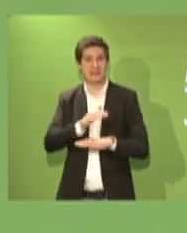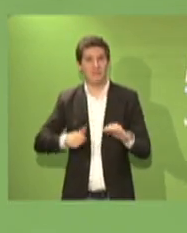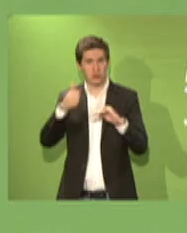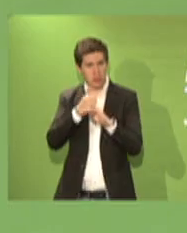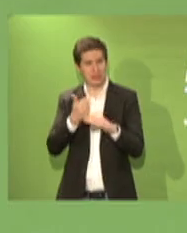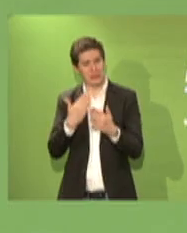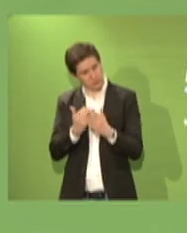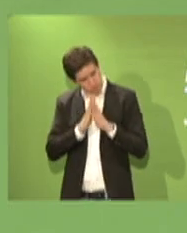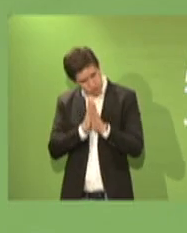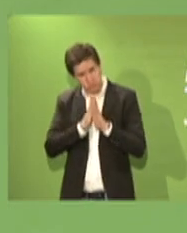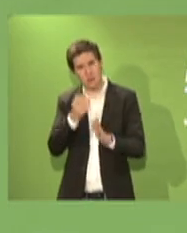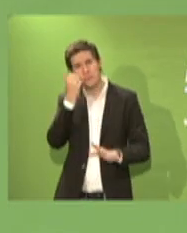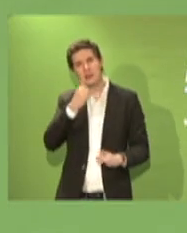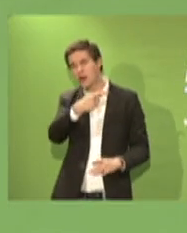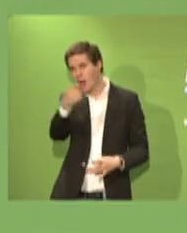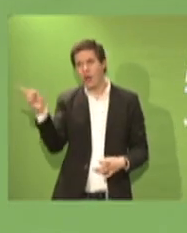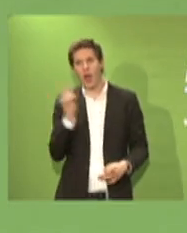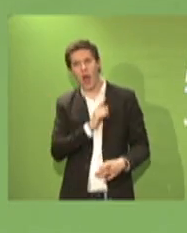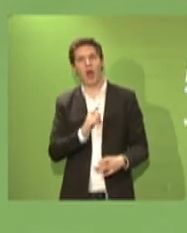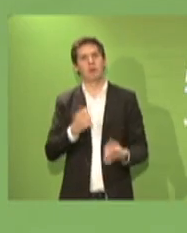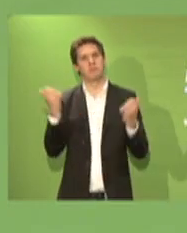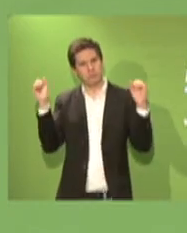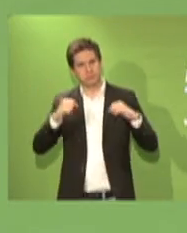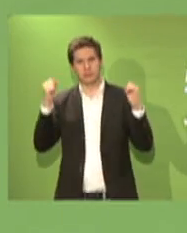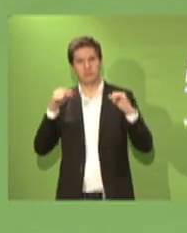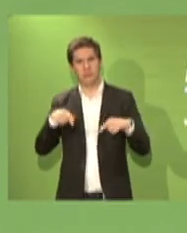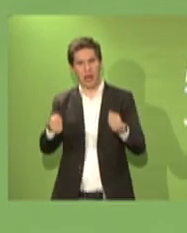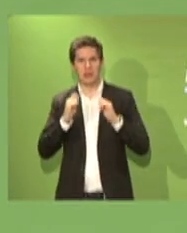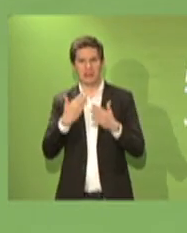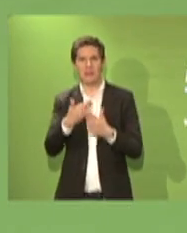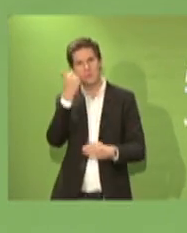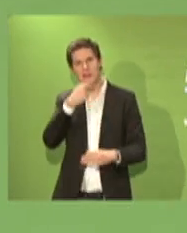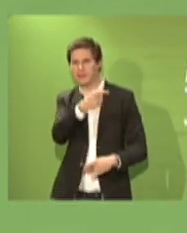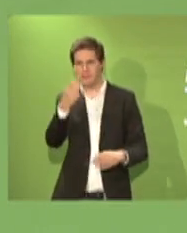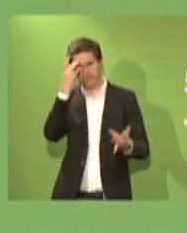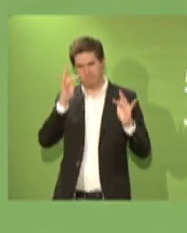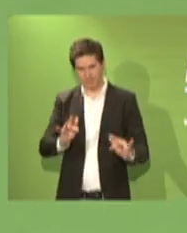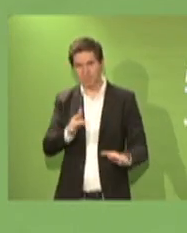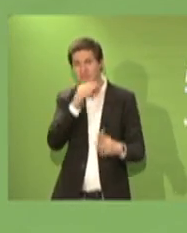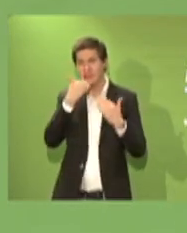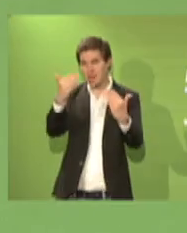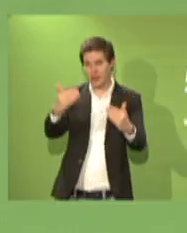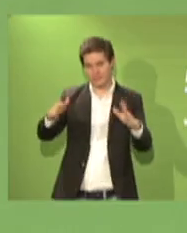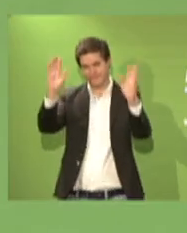dass wir diesen Antrag mit einer breiten Mehrheit beschließen können. Und ich bitte euch darum um eure Zustimmung. Vielen Dank.